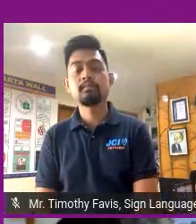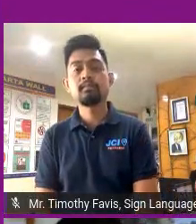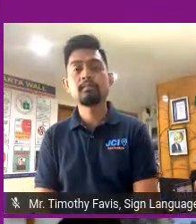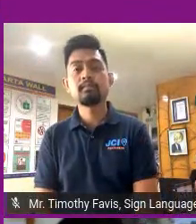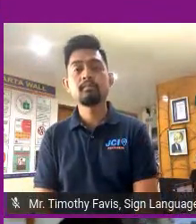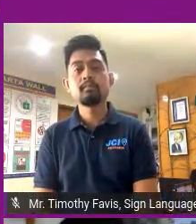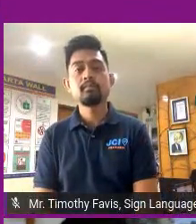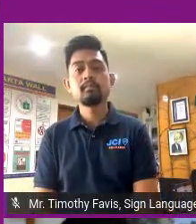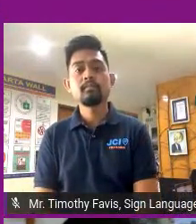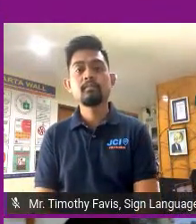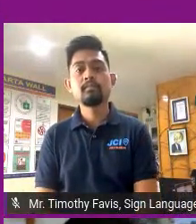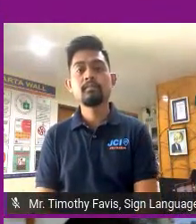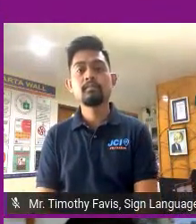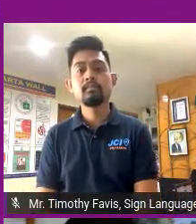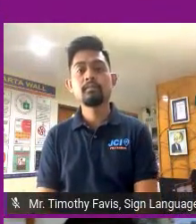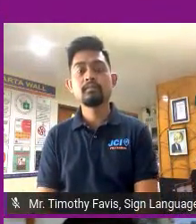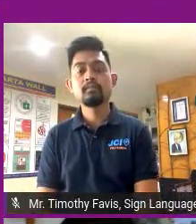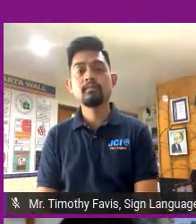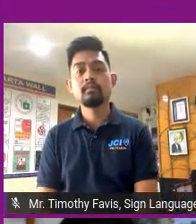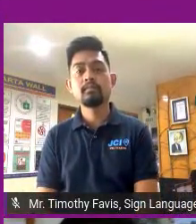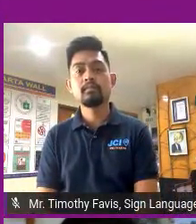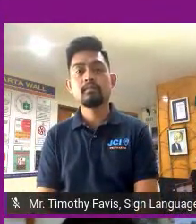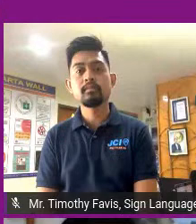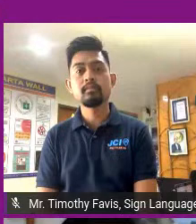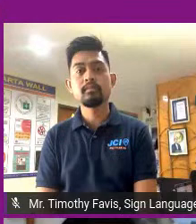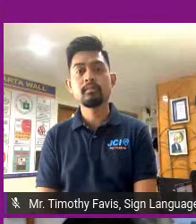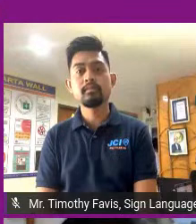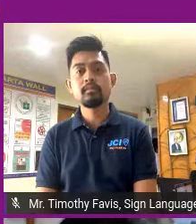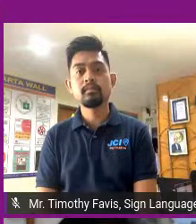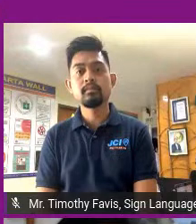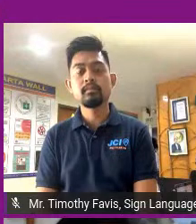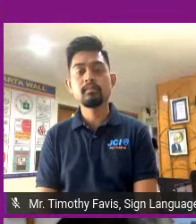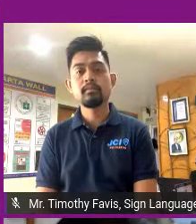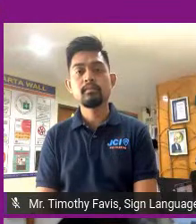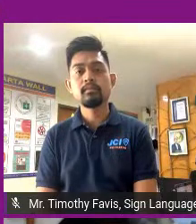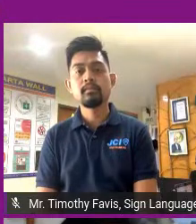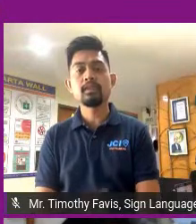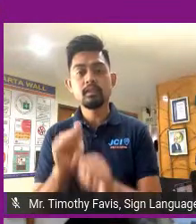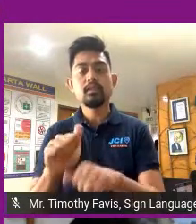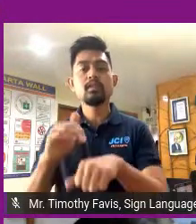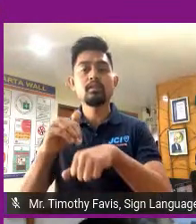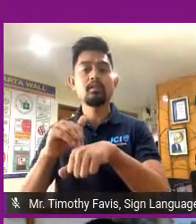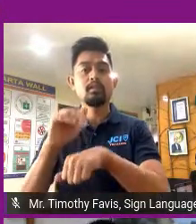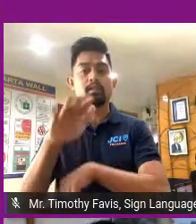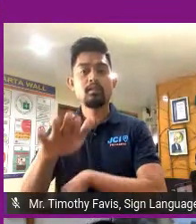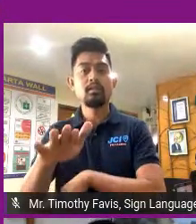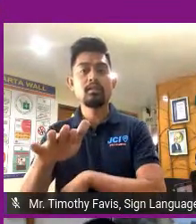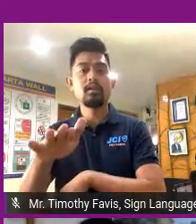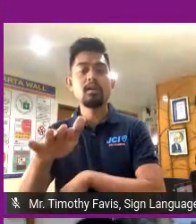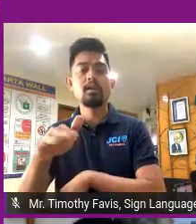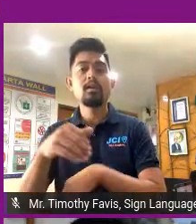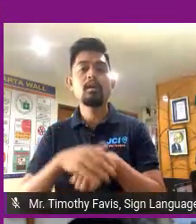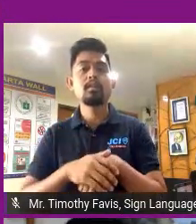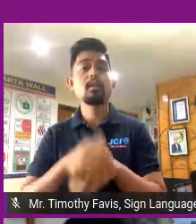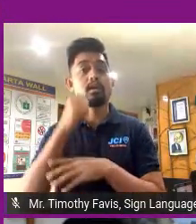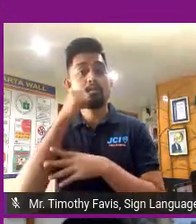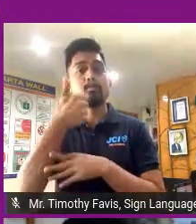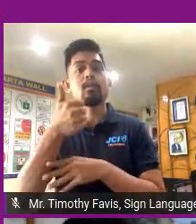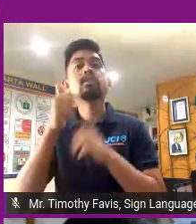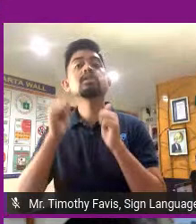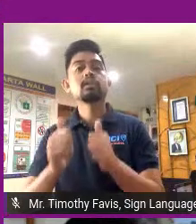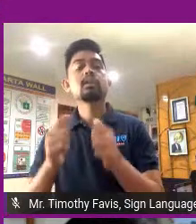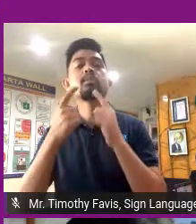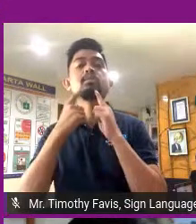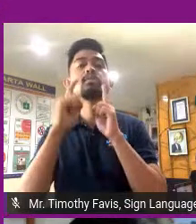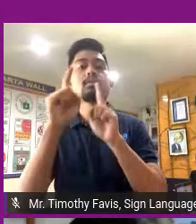na na-discuss. Pwede naman i-send. Balikan na lang natin. Pwede nyo po din i-send siya. Babalikan na lang po bukas,